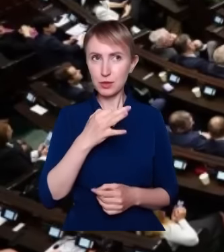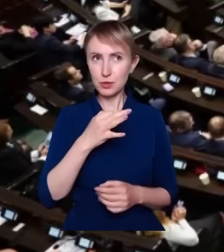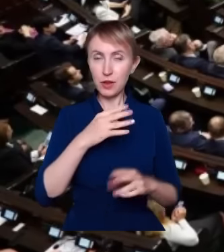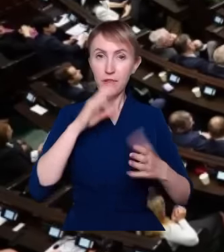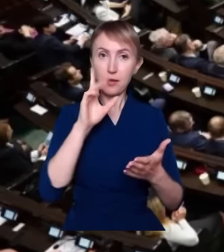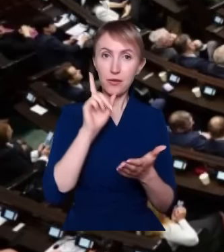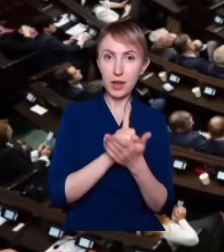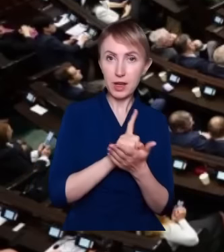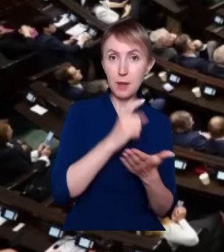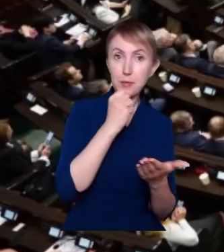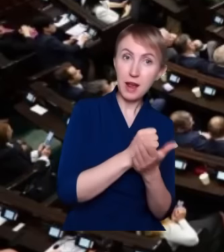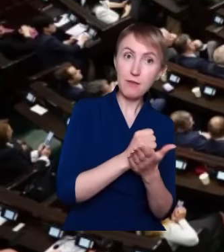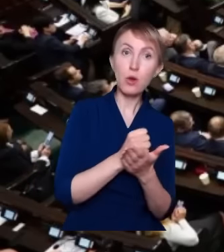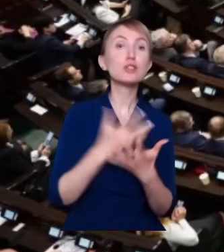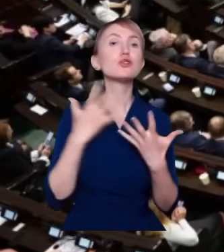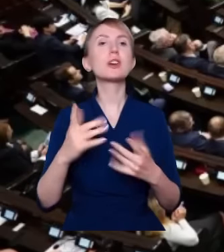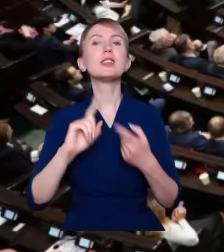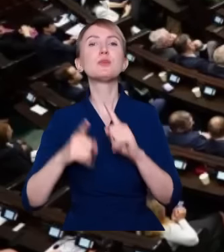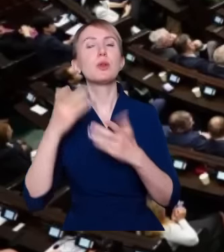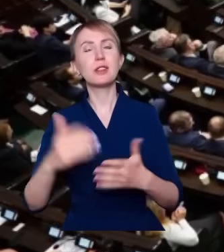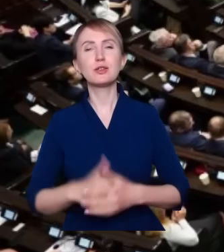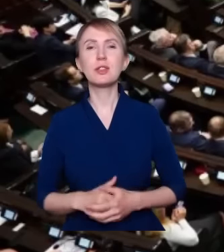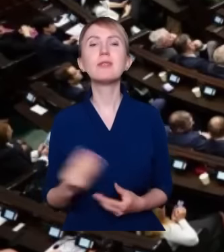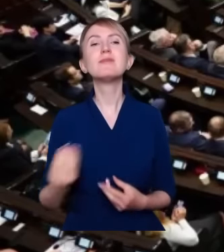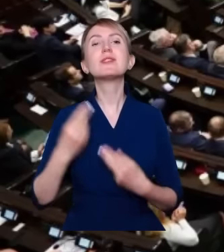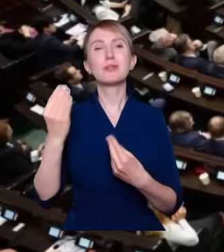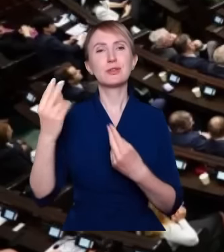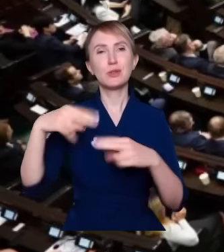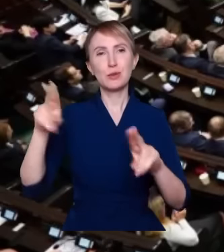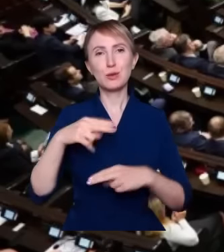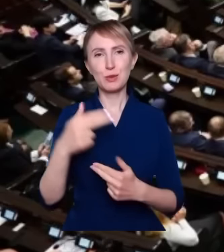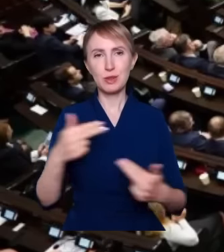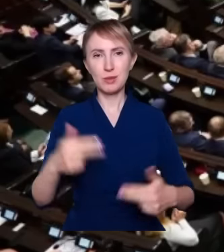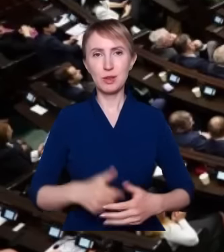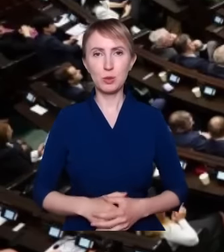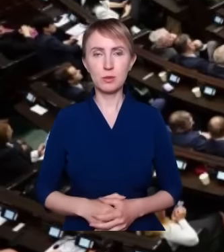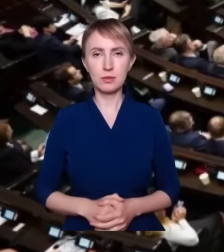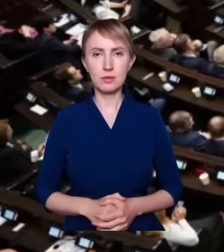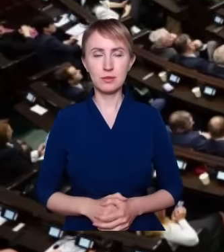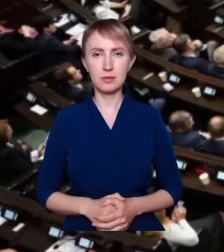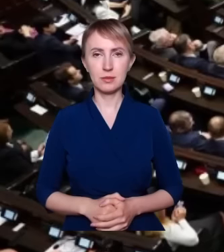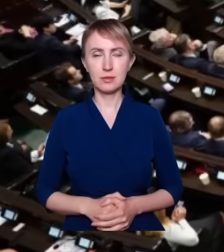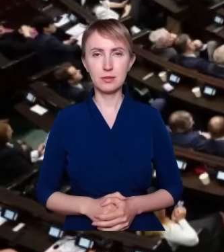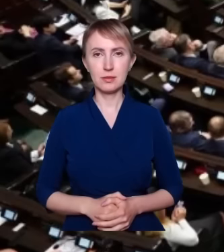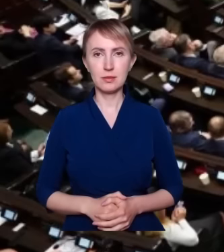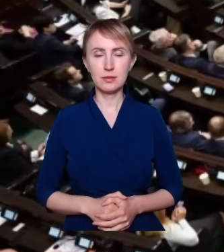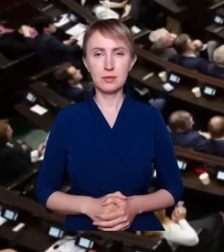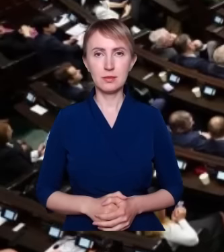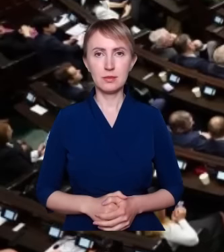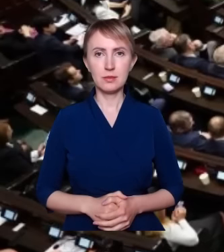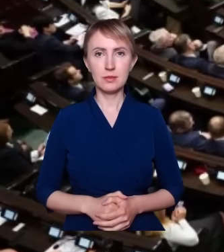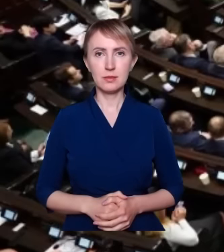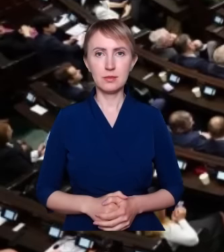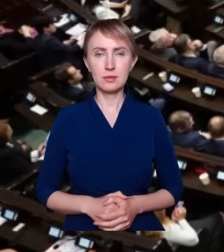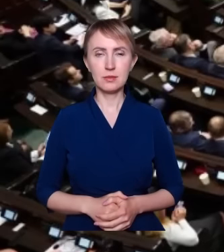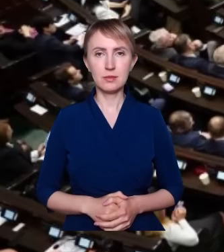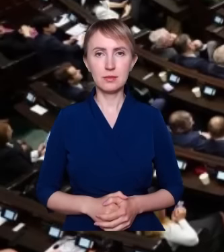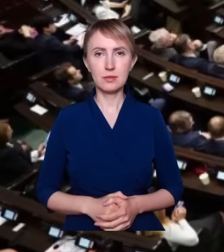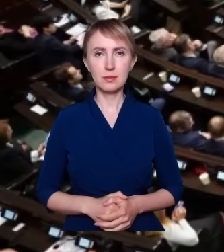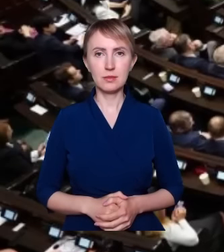wola polityczna. My jeszcze do tego wrócimy, zresztą do tego politycznego aspektu, bo wydaje się tutaj nie ile